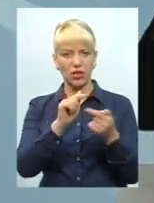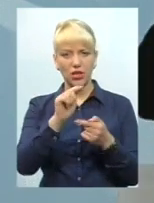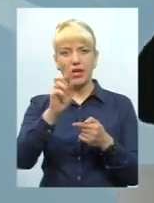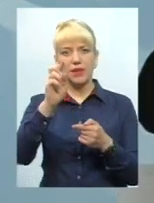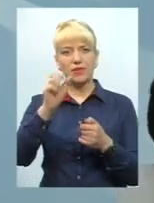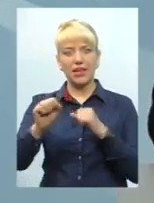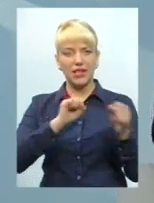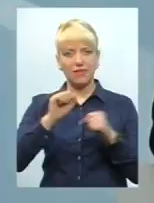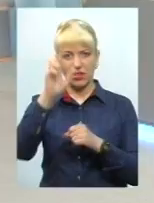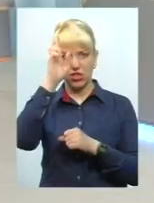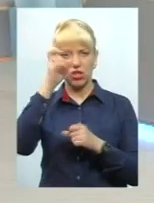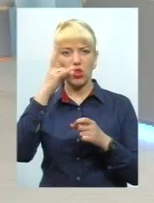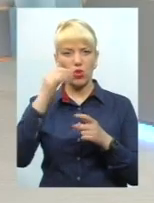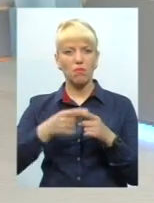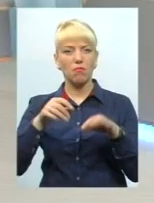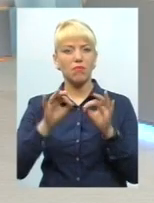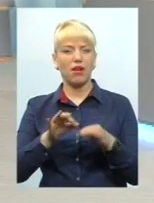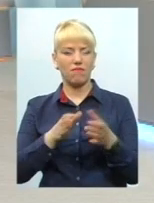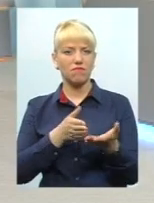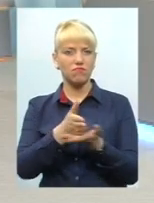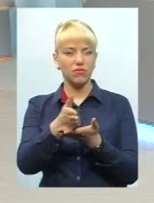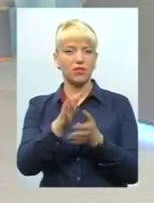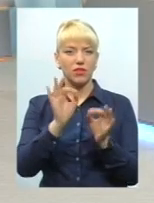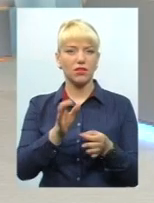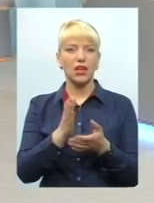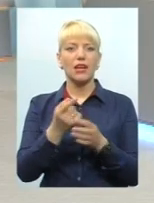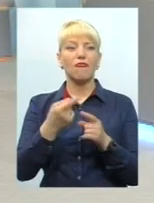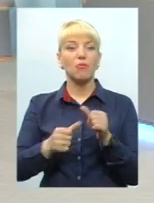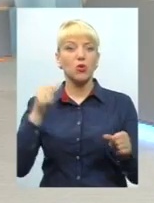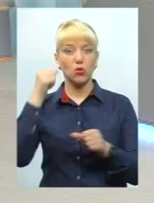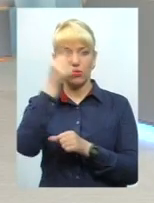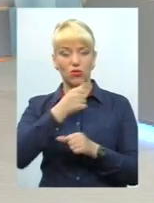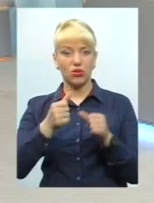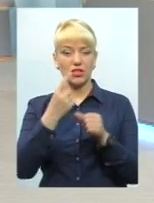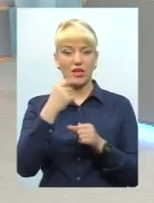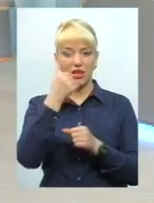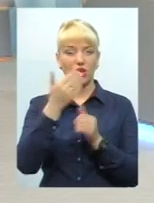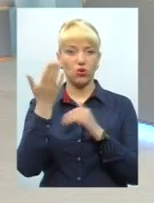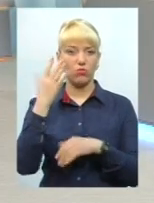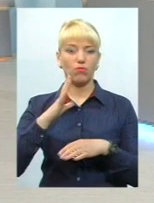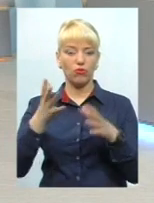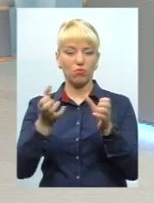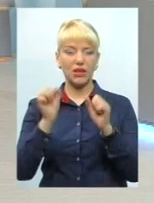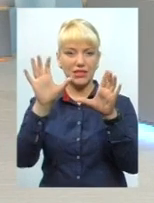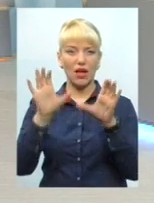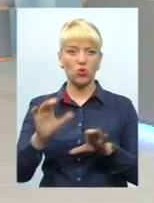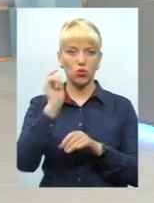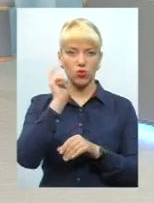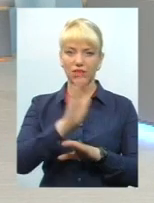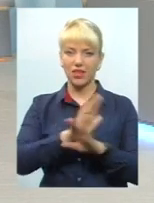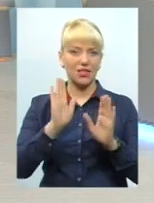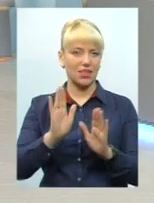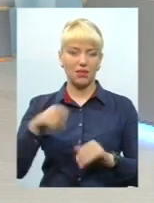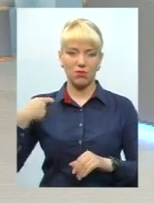підхід, і виходить на вірний шлях. В минулому році, рік тому, був прийнятий закон України, не тільки президента,